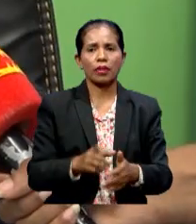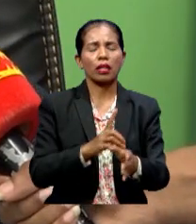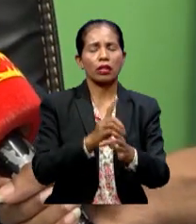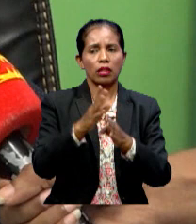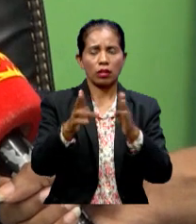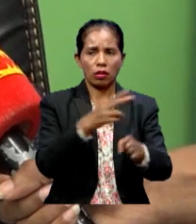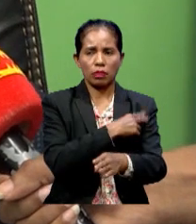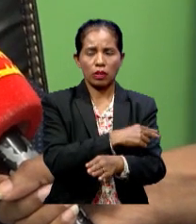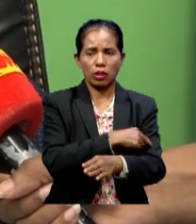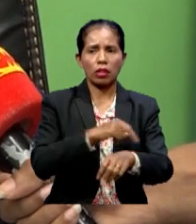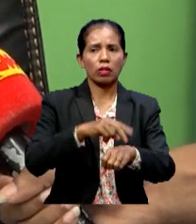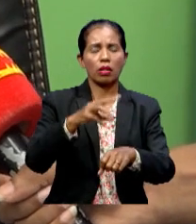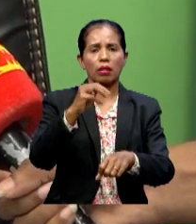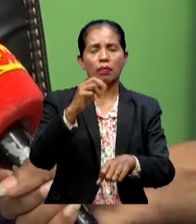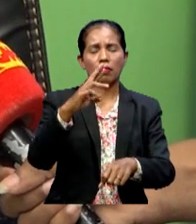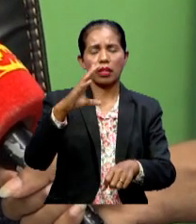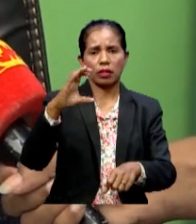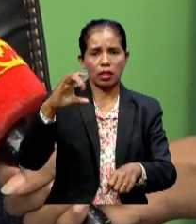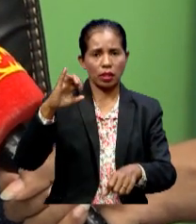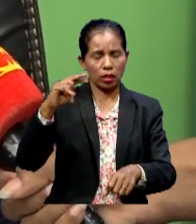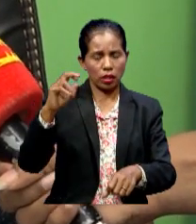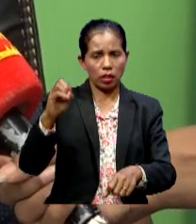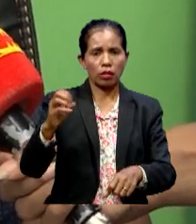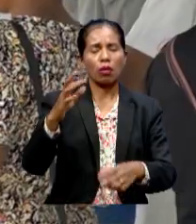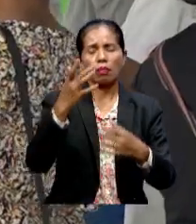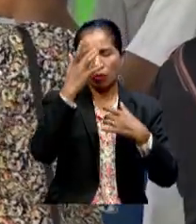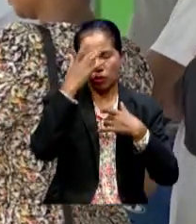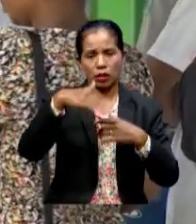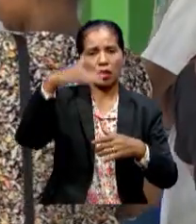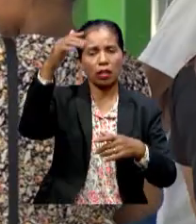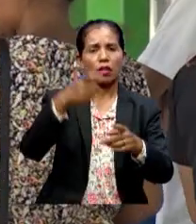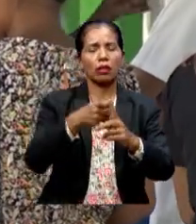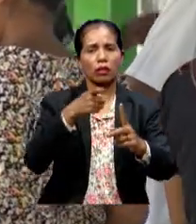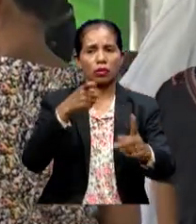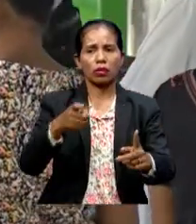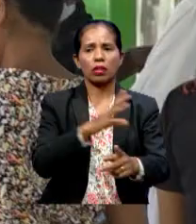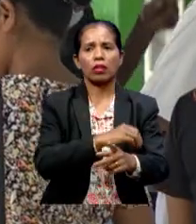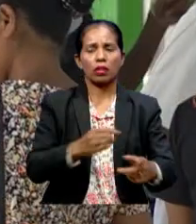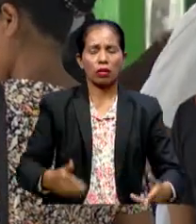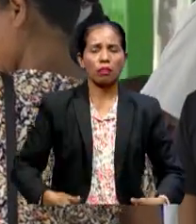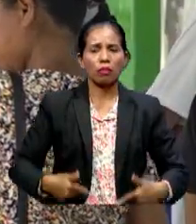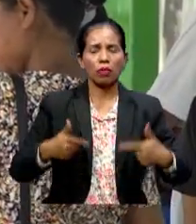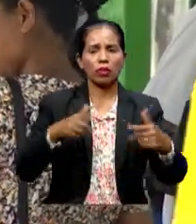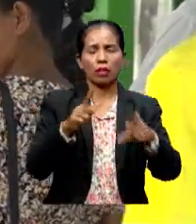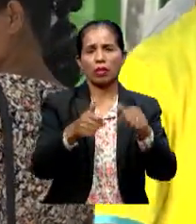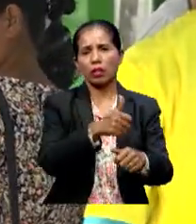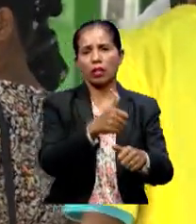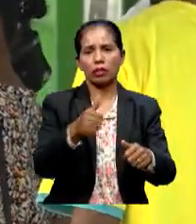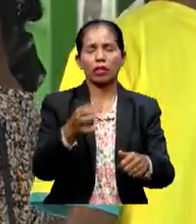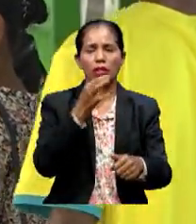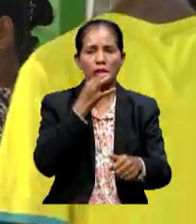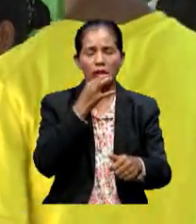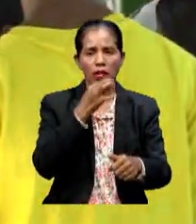Klinika Hospital Nacional Marcelino Correia hateten moras ne as tamba kauze husi estilu de vida ema ida idak nian husi hahan